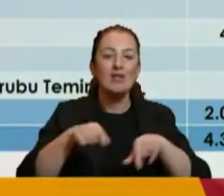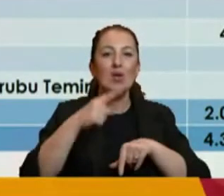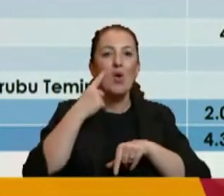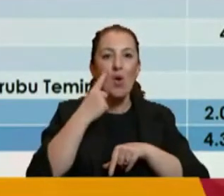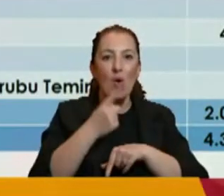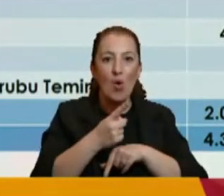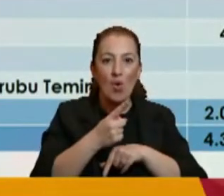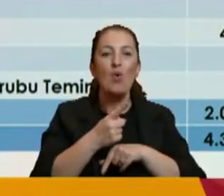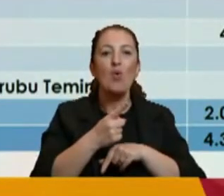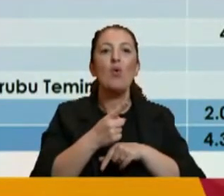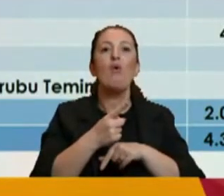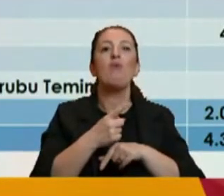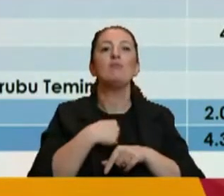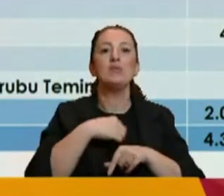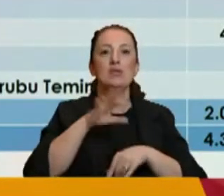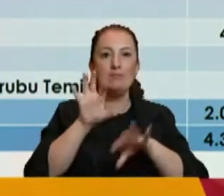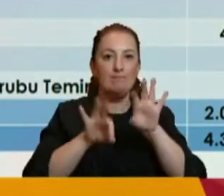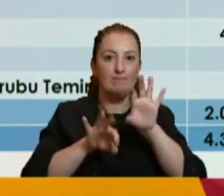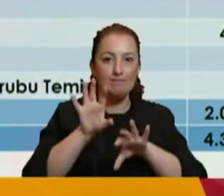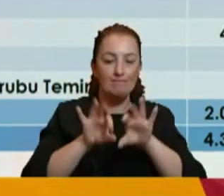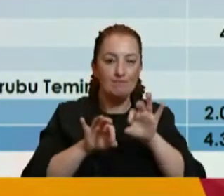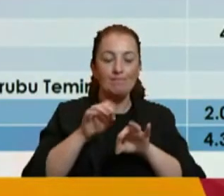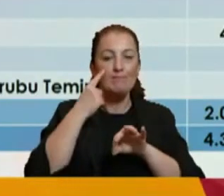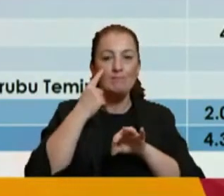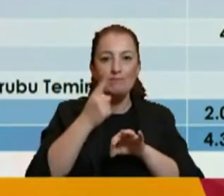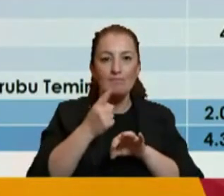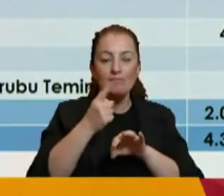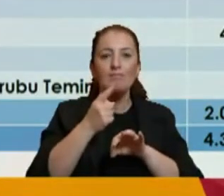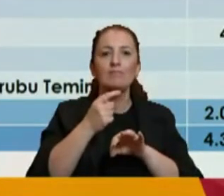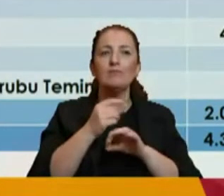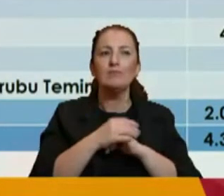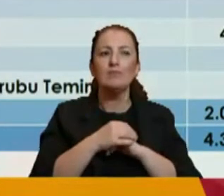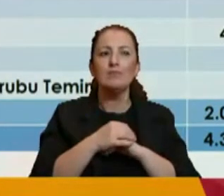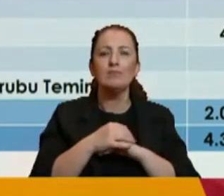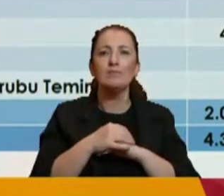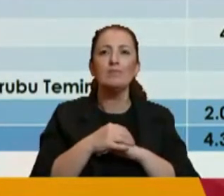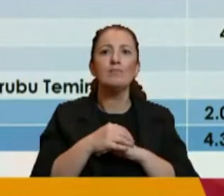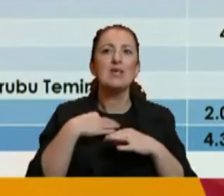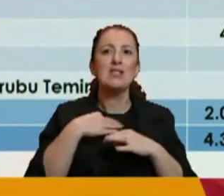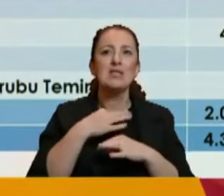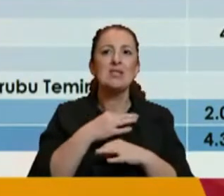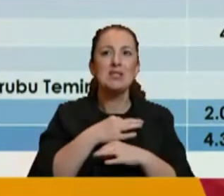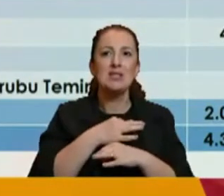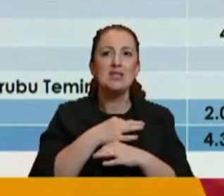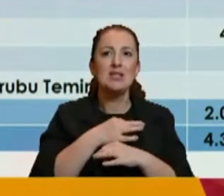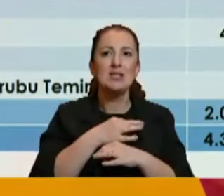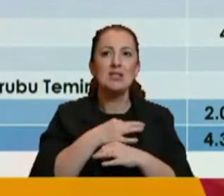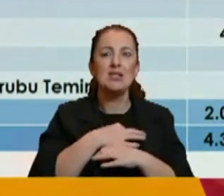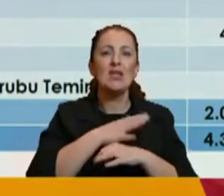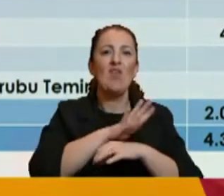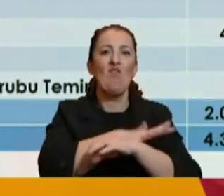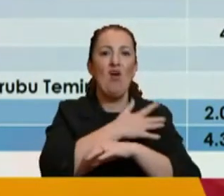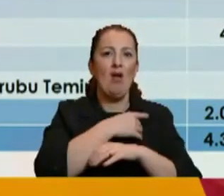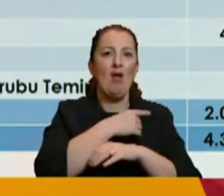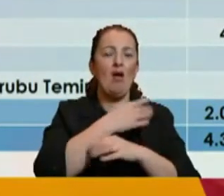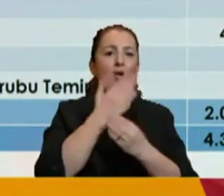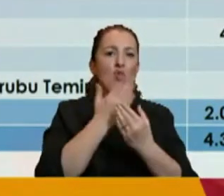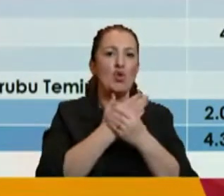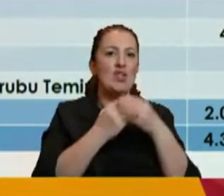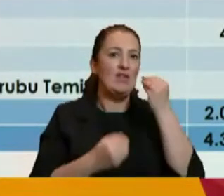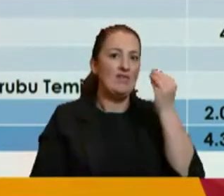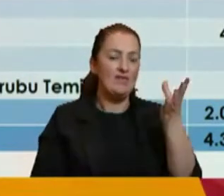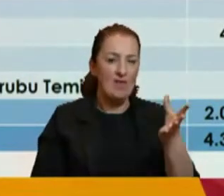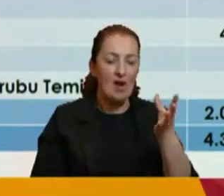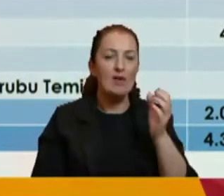askeriyeden yaptığımız talep geri döndü Sayın Vali ve bu konuyu aktardım bir dosyada verdim